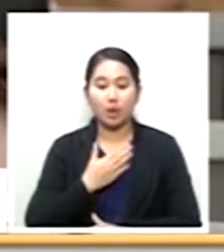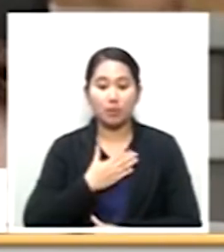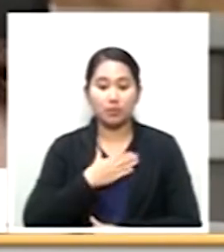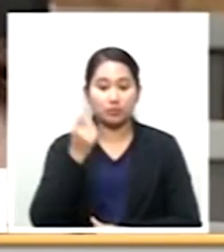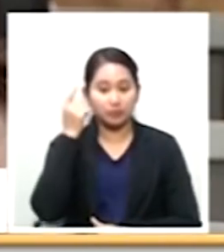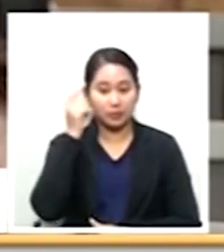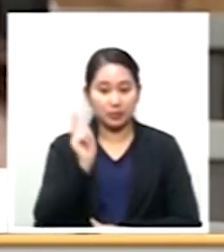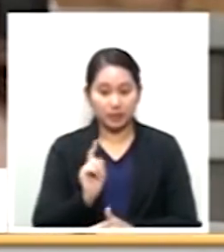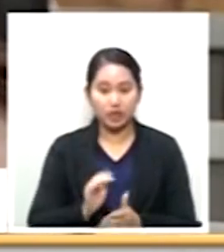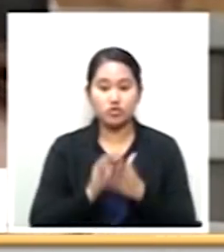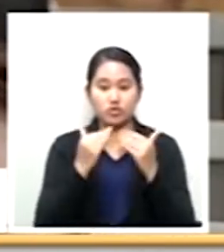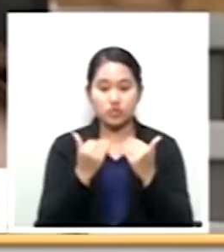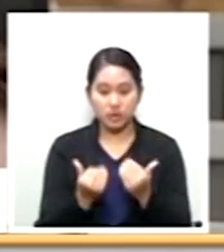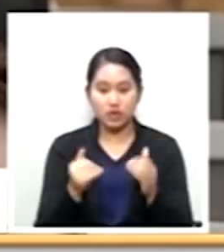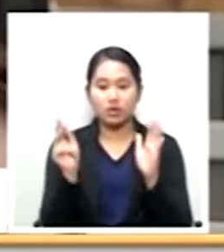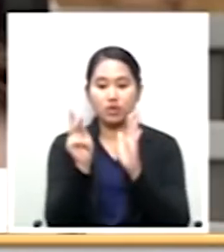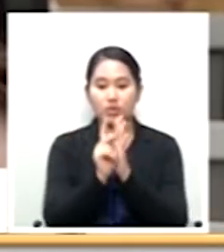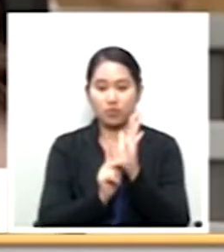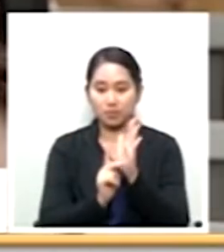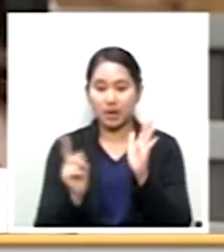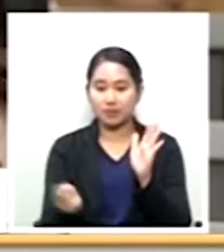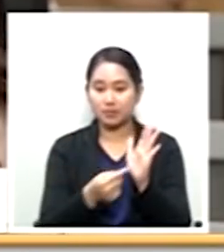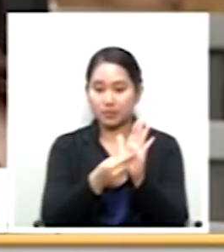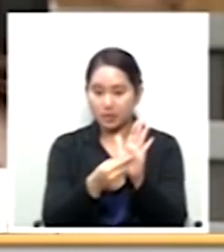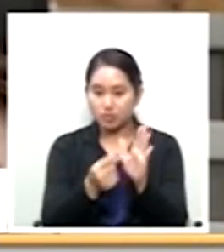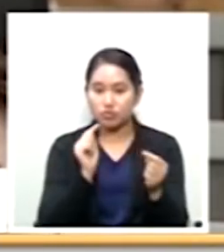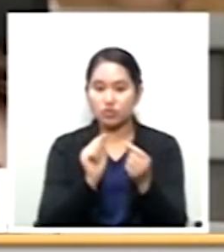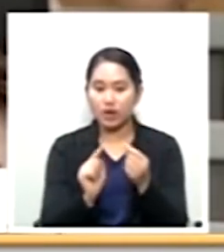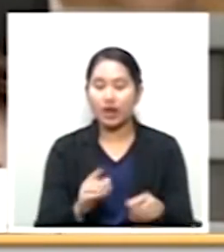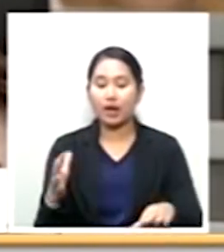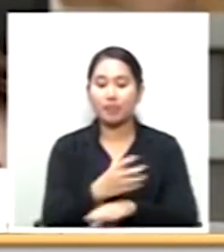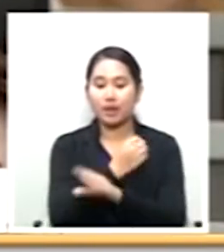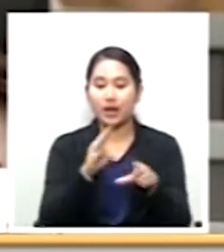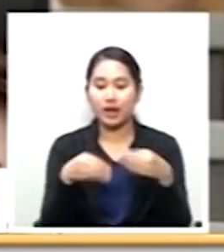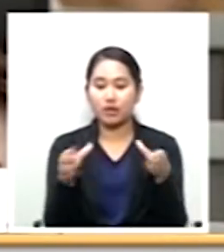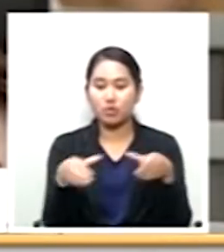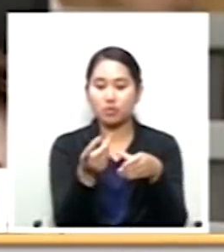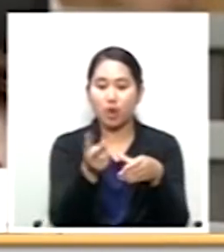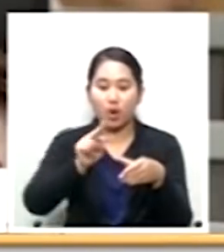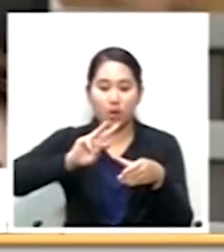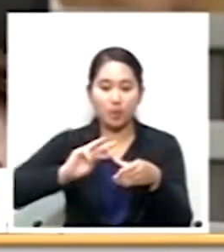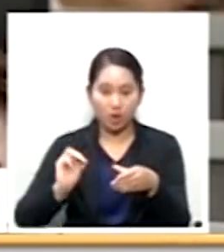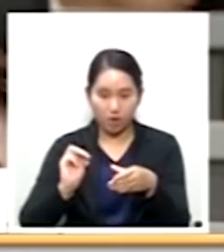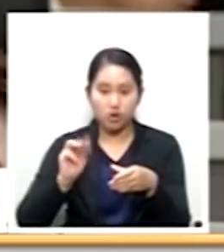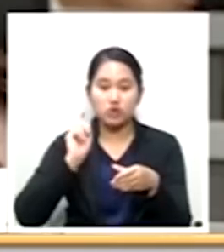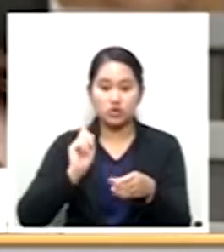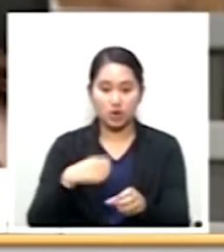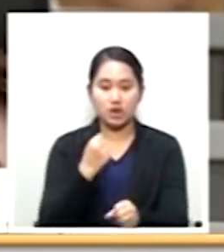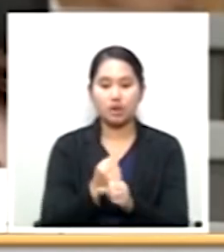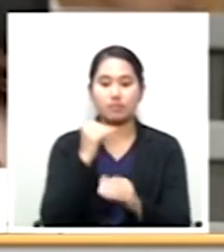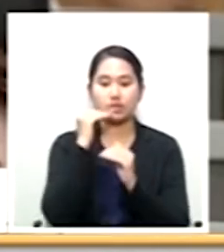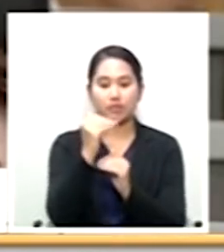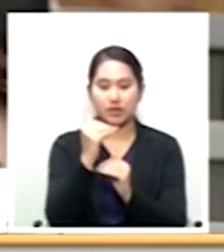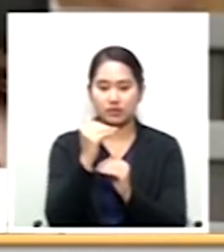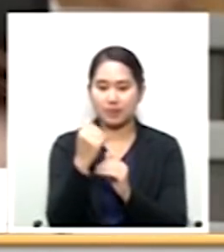าการตราพระราชกำหนดนี้เป็นข้อยกเว้นที่รัฐธรรมนูญยอมให้อำนาจแก่คณะรัฐมนตรีจึงต้องทำโดยจำกัดอย่างเ